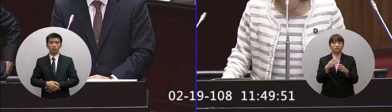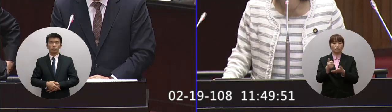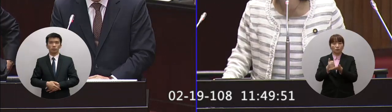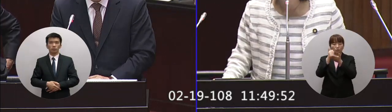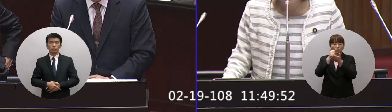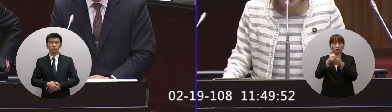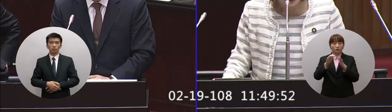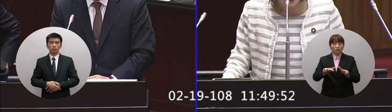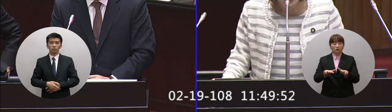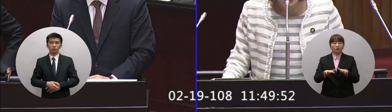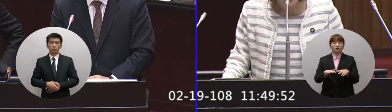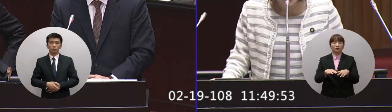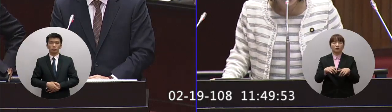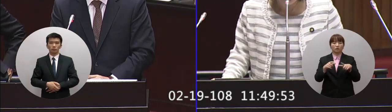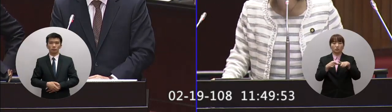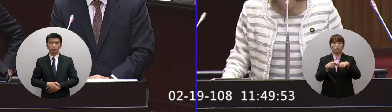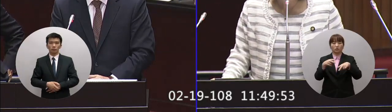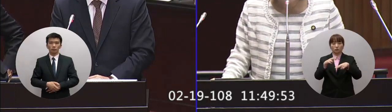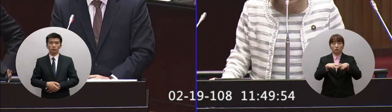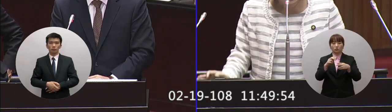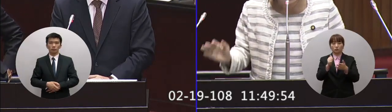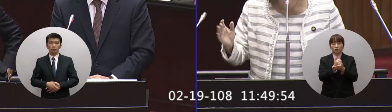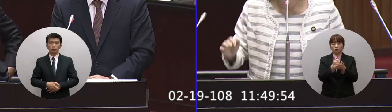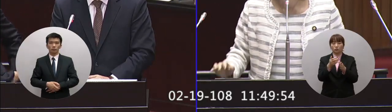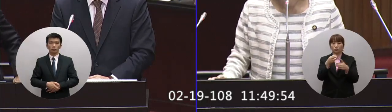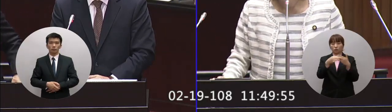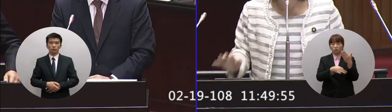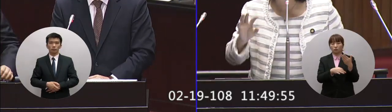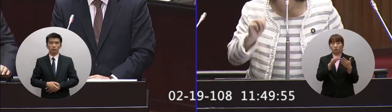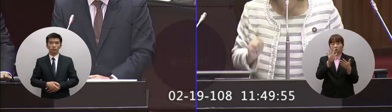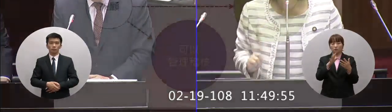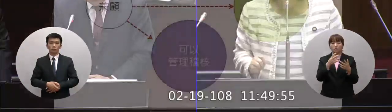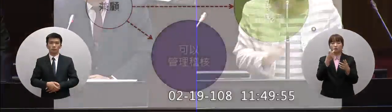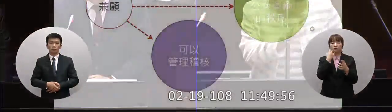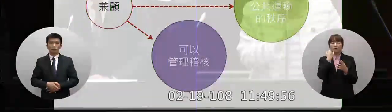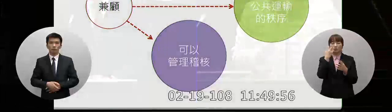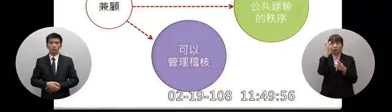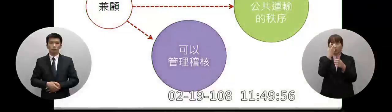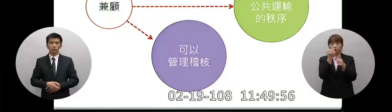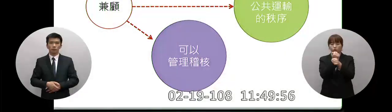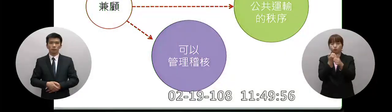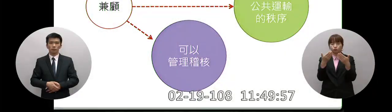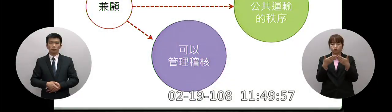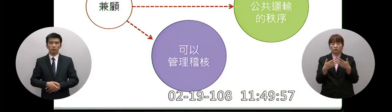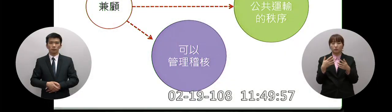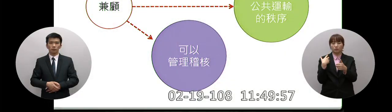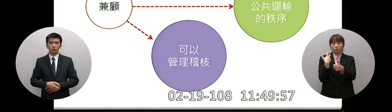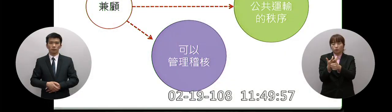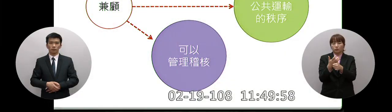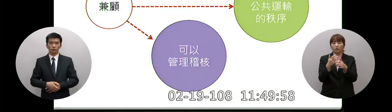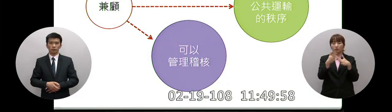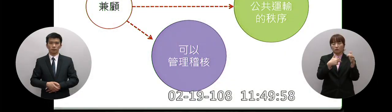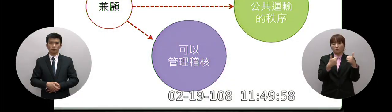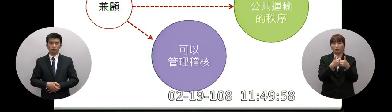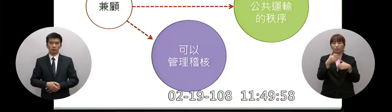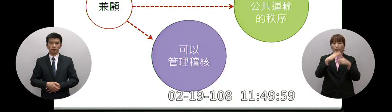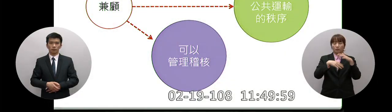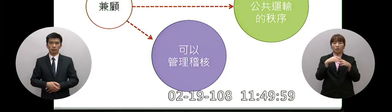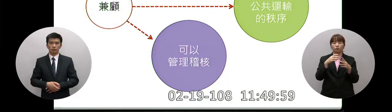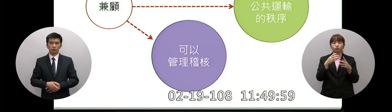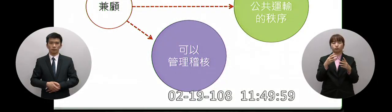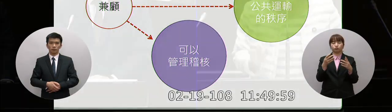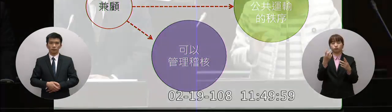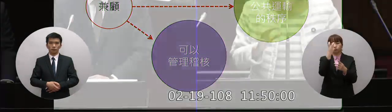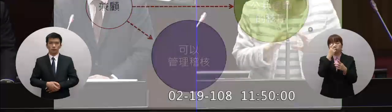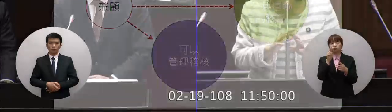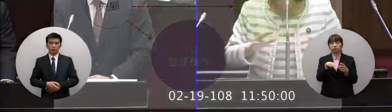尊重既有的公共运输的一个秩序，还有可以管理稽核啊。我想委托给非营利组织，应该是比较容易管理稽核，所以我们